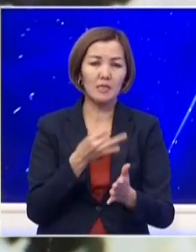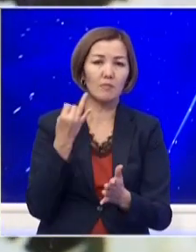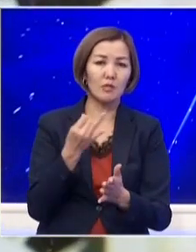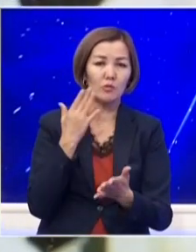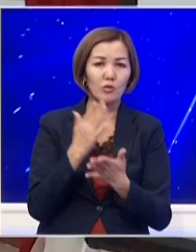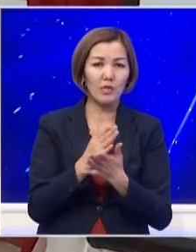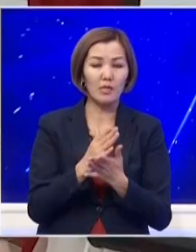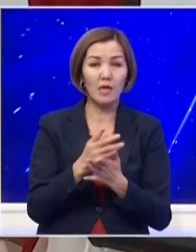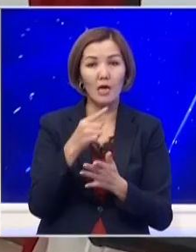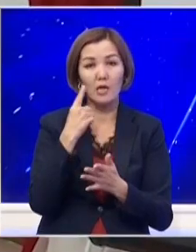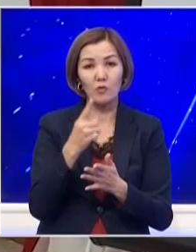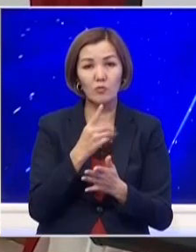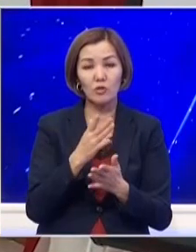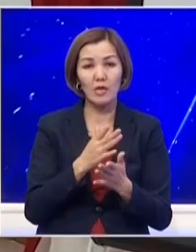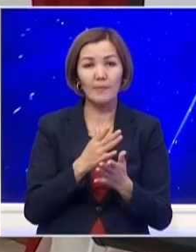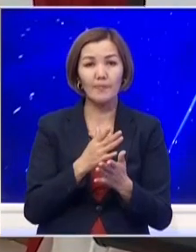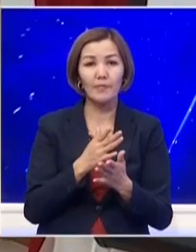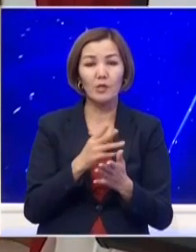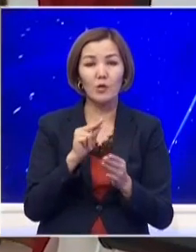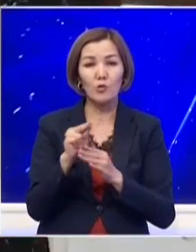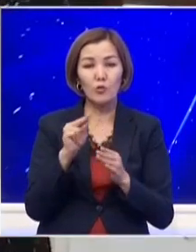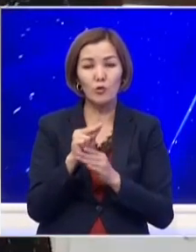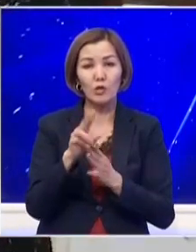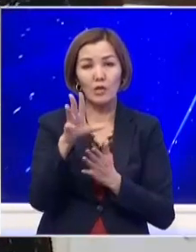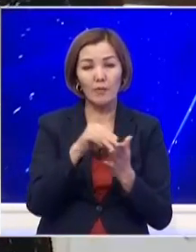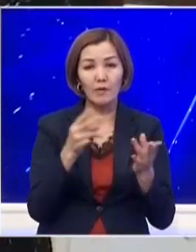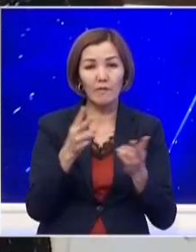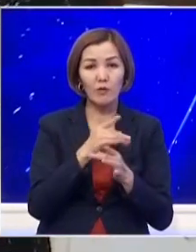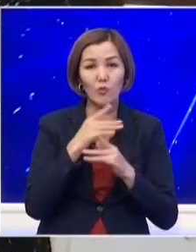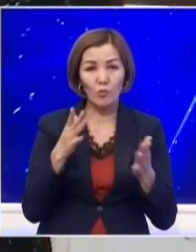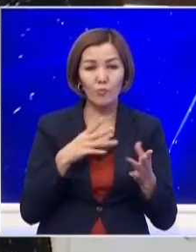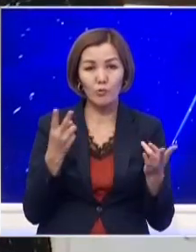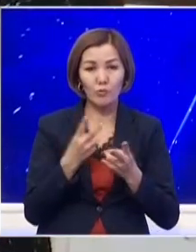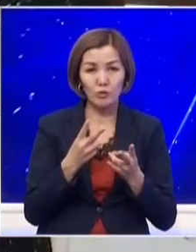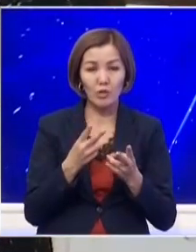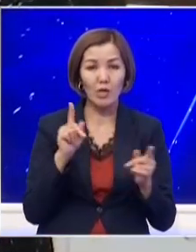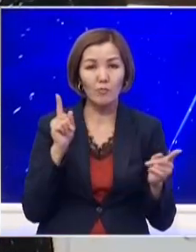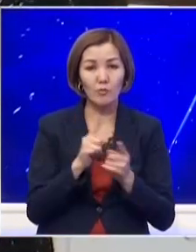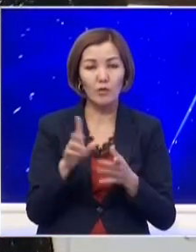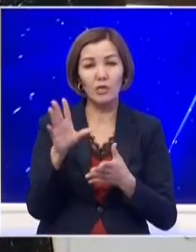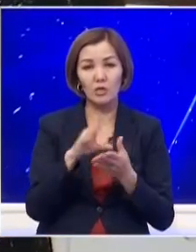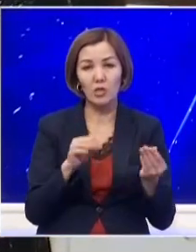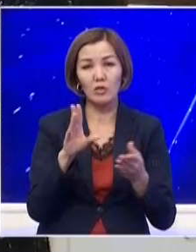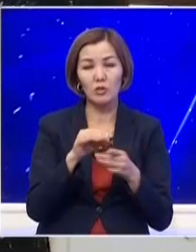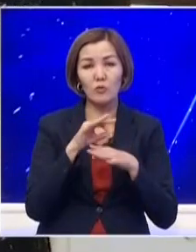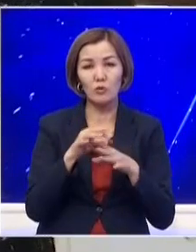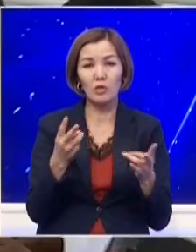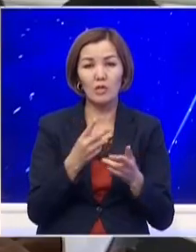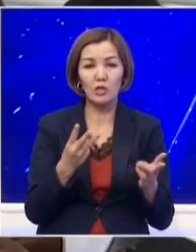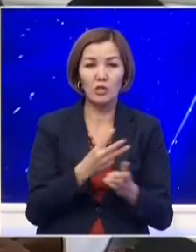танытып келген. Айтуынша сала майталмандарынан үйренері көп. Сондықтан мұндай басқосулар жиі өтсе деген